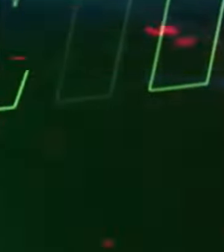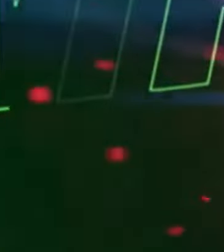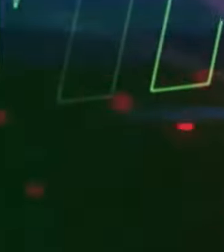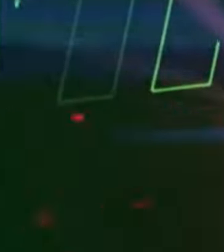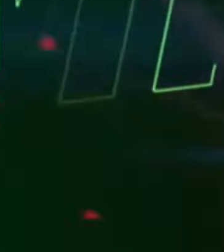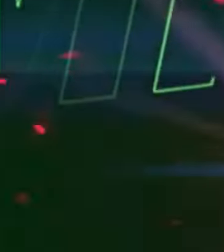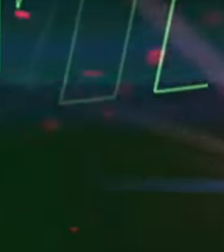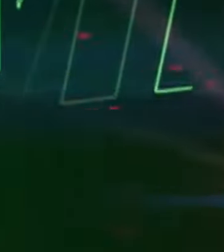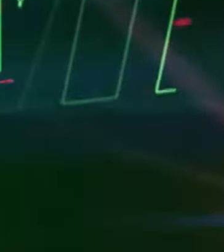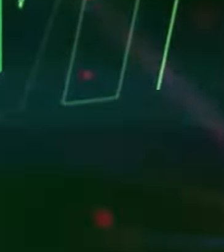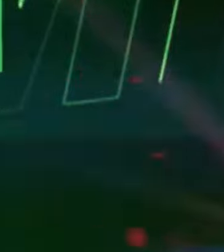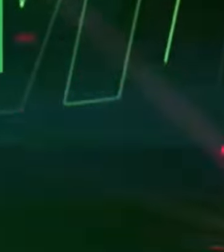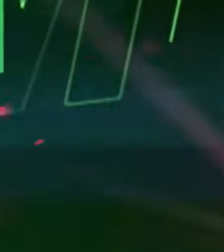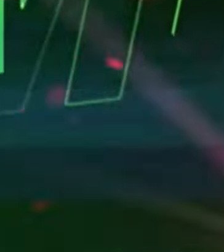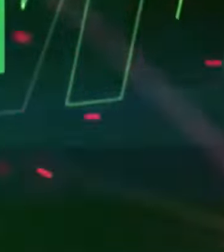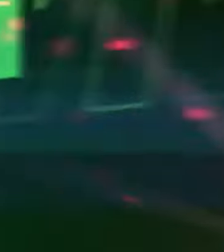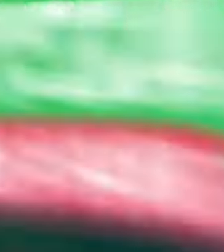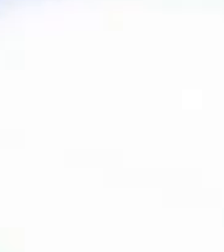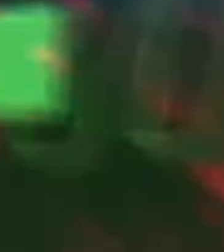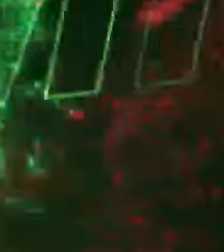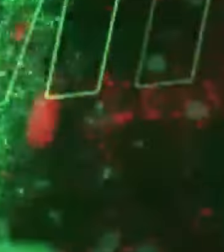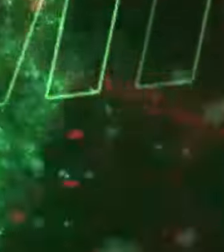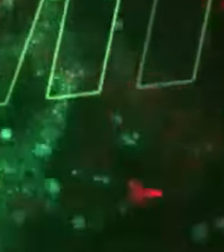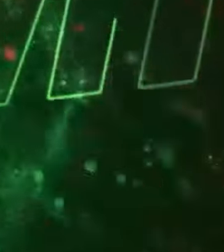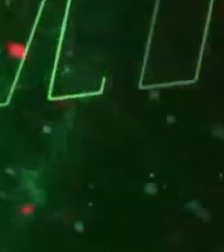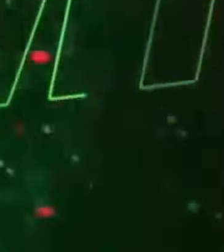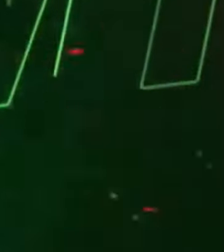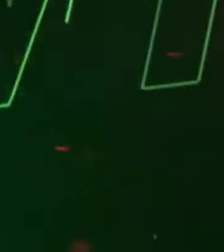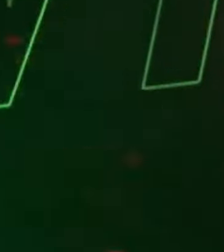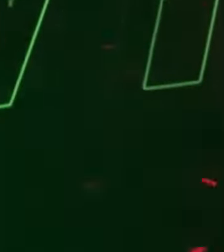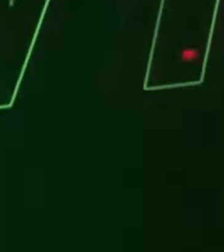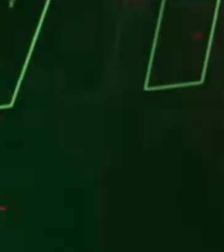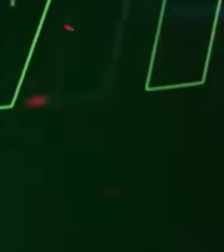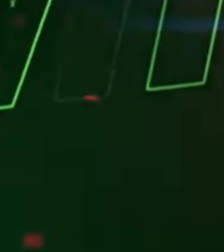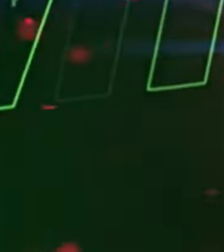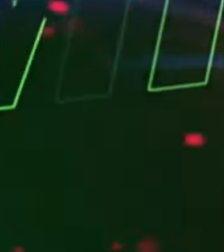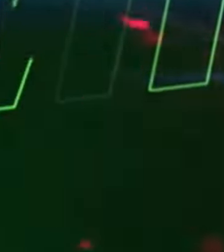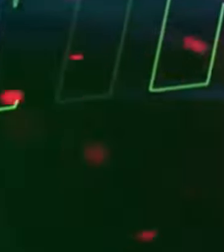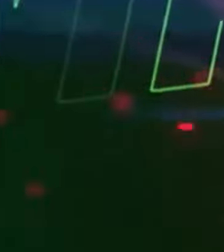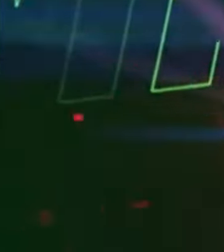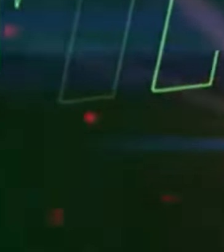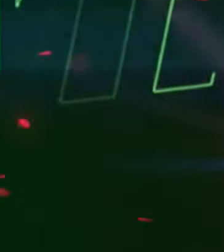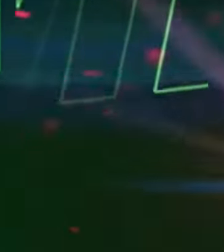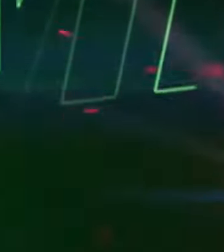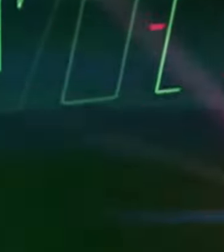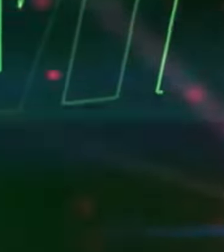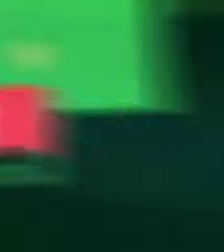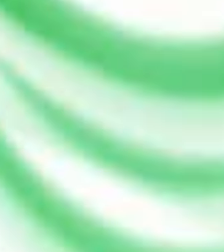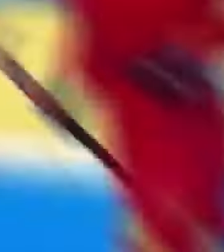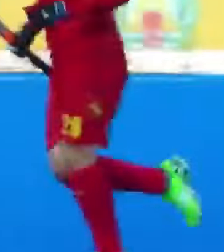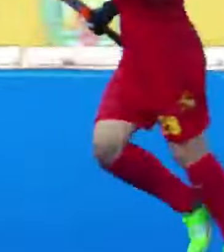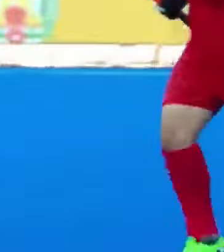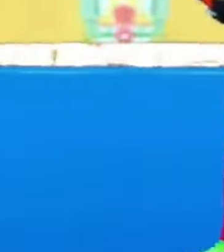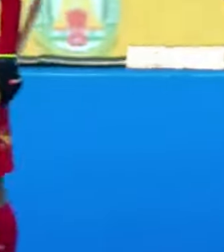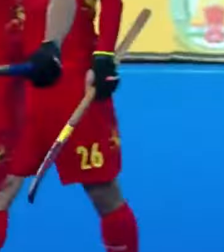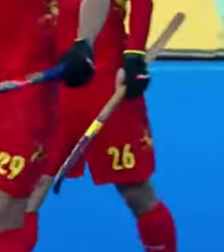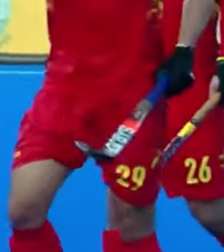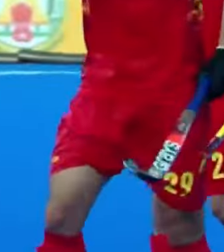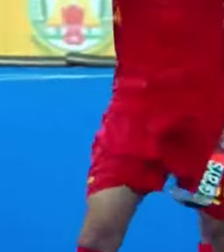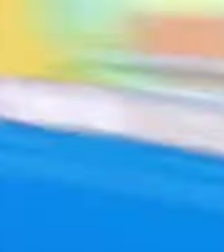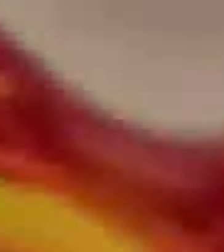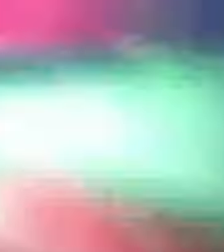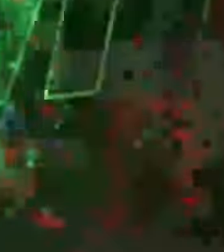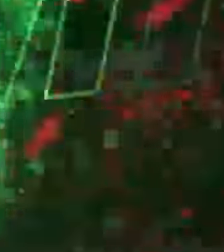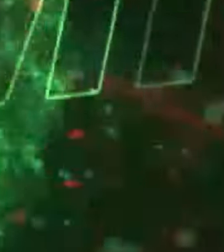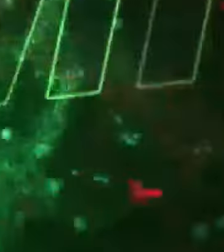Malaysia 1.15 tengah hari. Korea bertemu India 3.30 petang. Dan